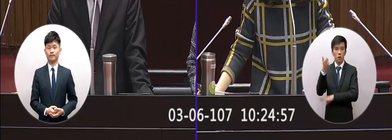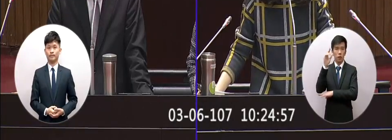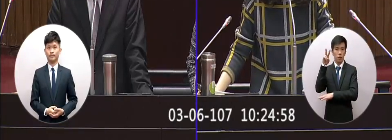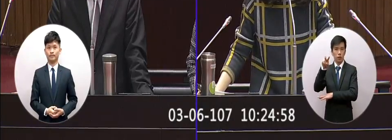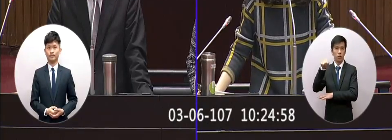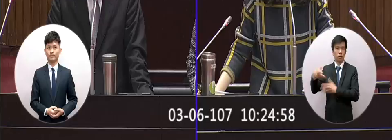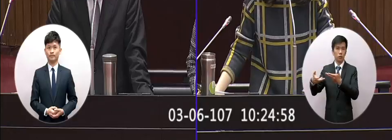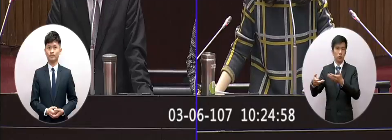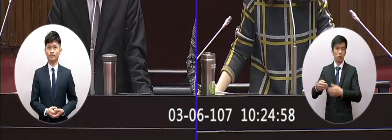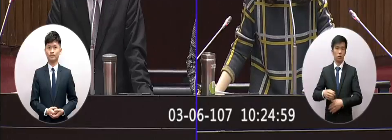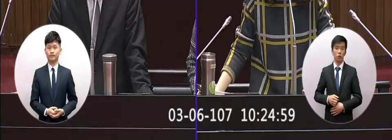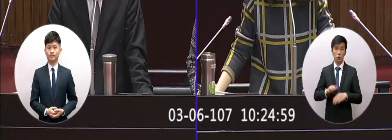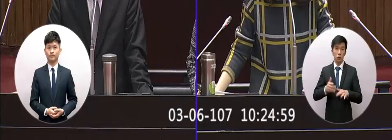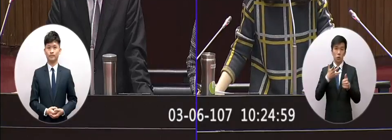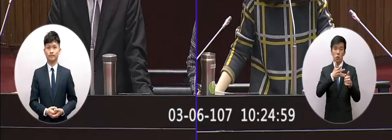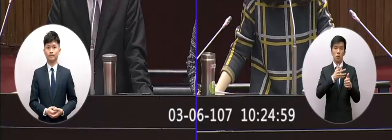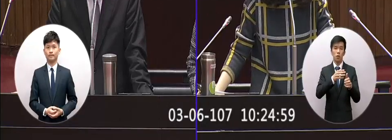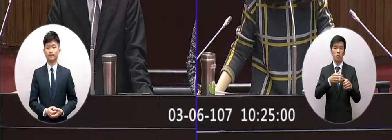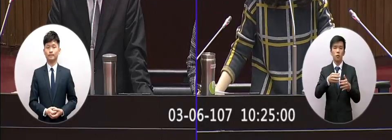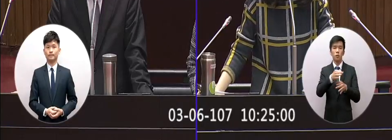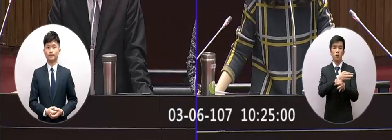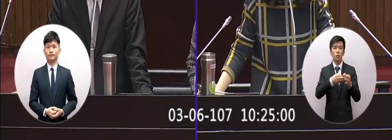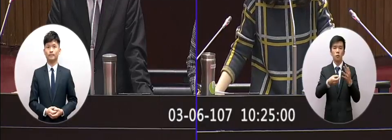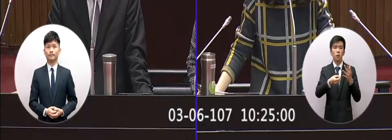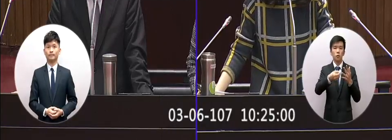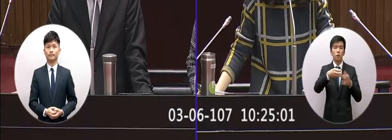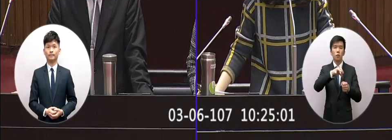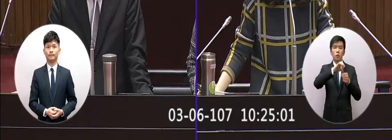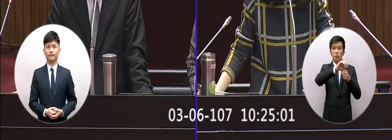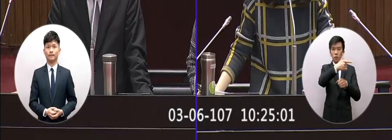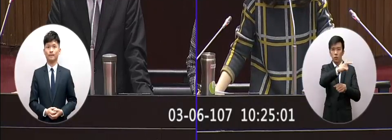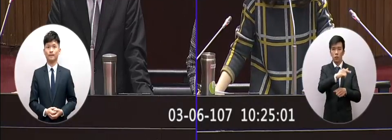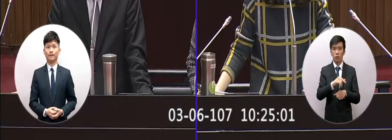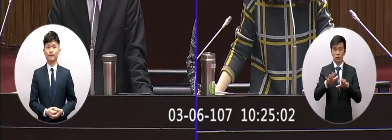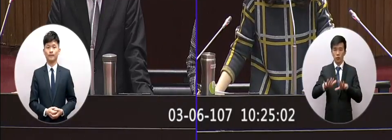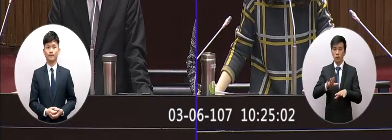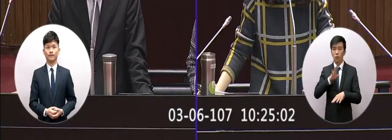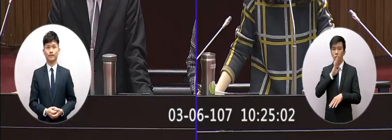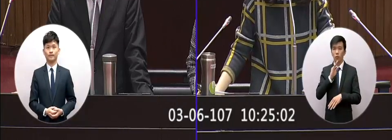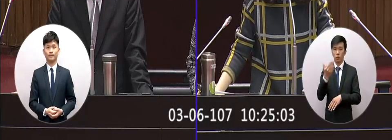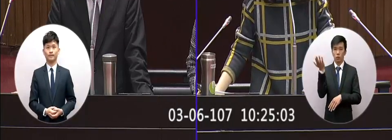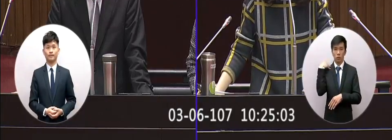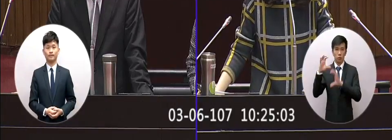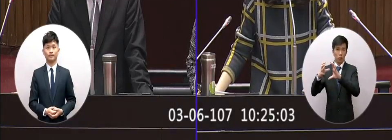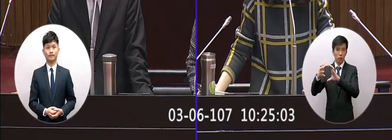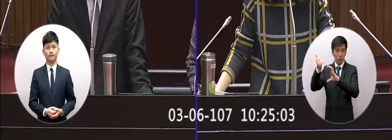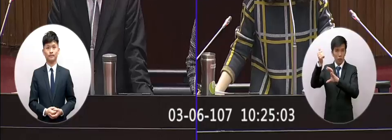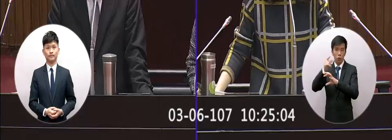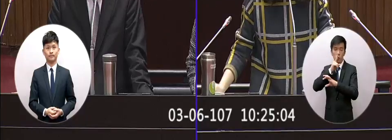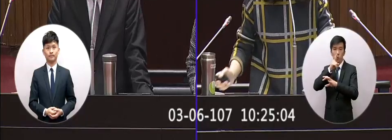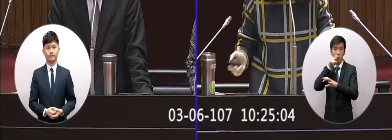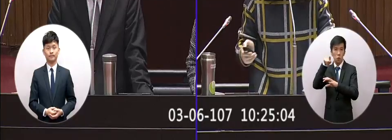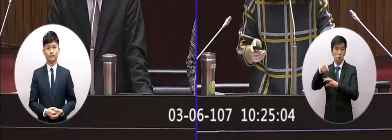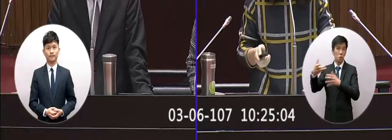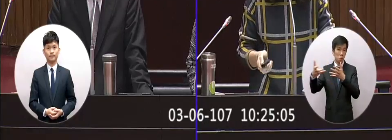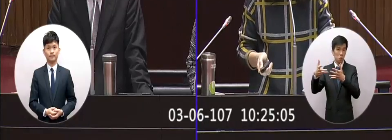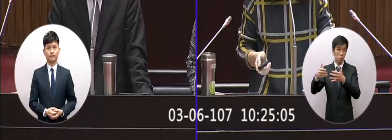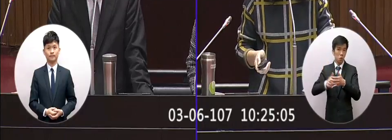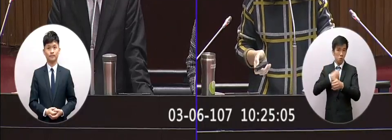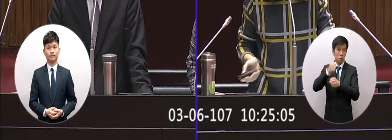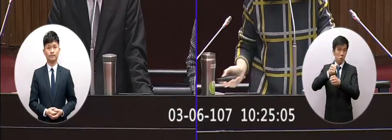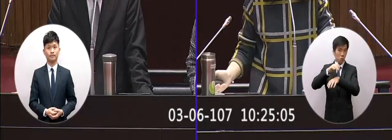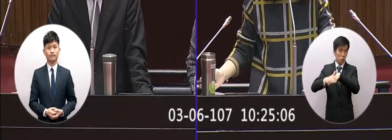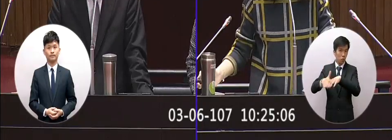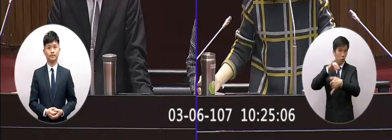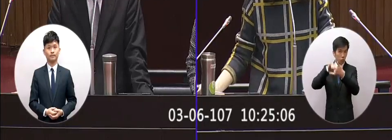说我们到底要怎么样提高薪资啊，我是要问说我们这个到底蔡英文总统的政见到底会不会跳票这件事情，我为什么